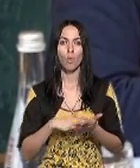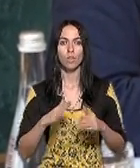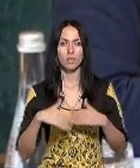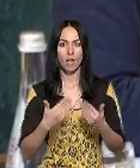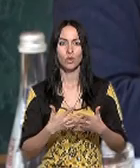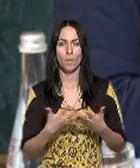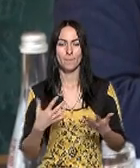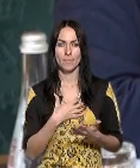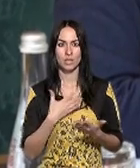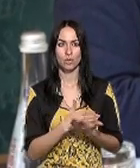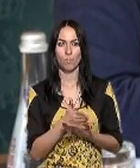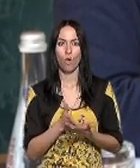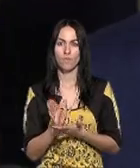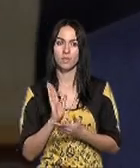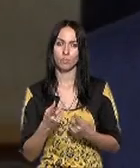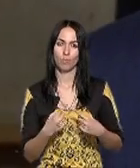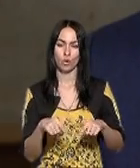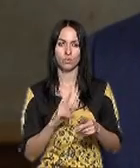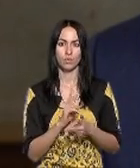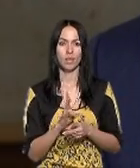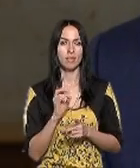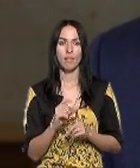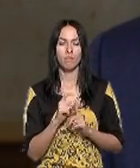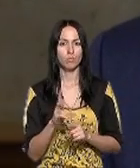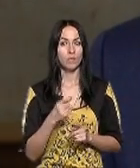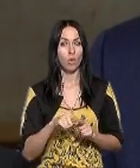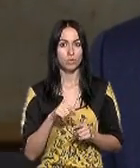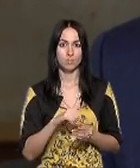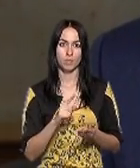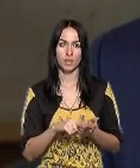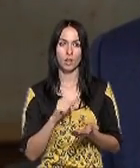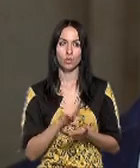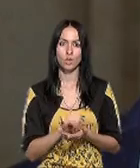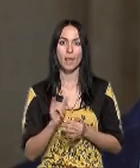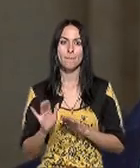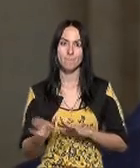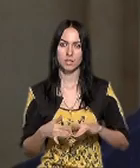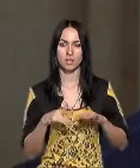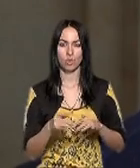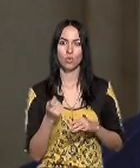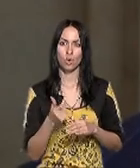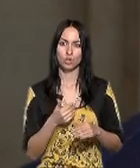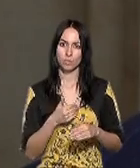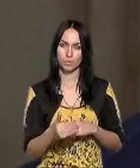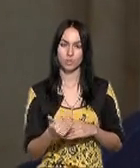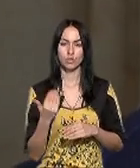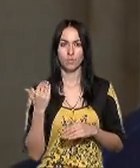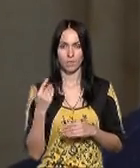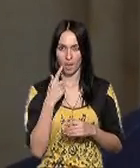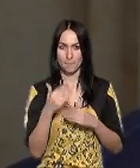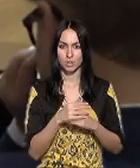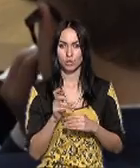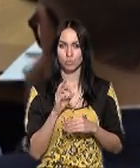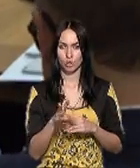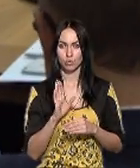профільні будемо організовувати зустрічі. Не відповів він на ці питання журналістів і після заходу. Трохи пізніше вам повідомлю, найближчим часом це